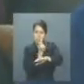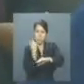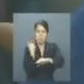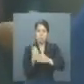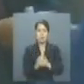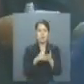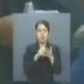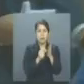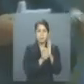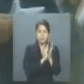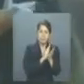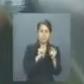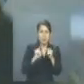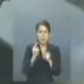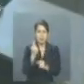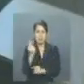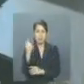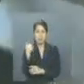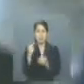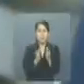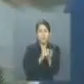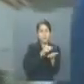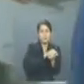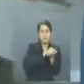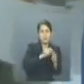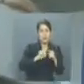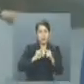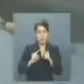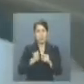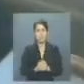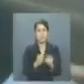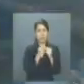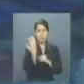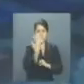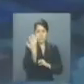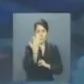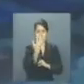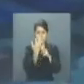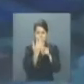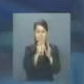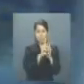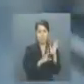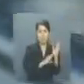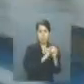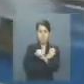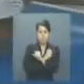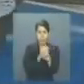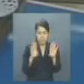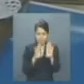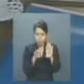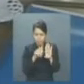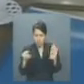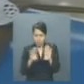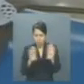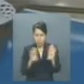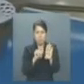ความทันสมัยและสิ่งอำนวยความสะดวกต่างๆเช่นจอโทรทัศน์ระบบเซ็นเซอร์ที่ประตูรวมไปถึงการเชื่อมต่